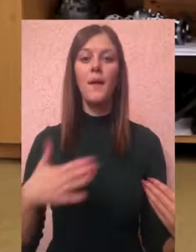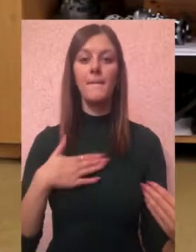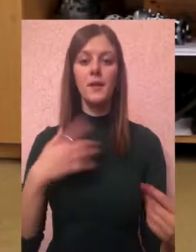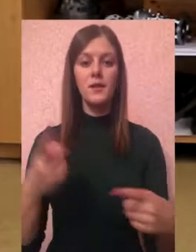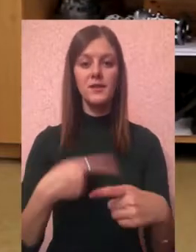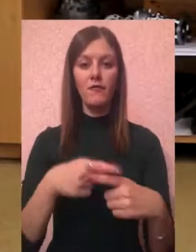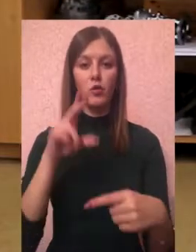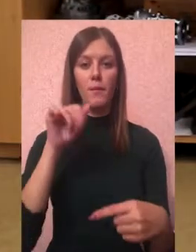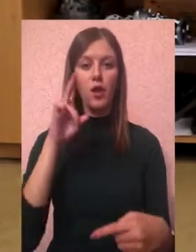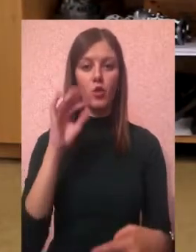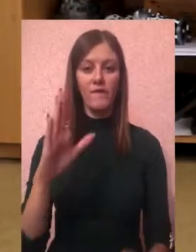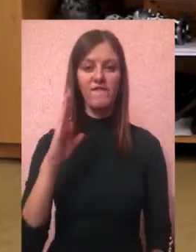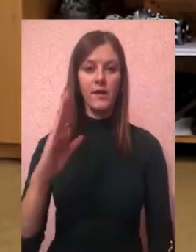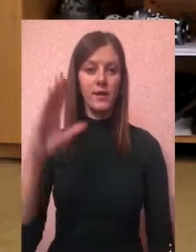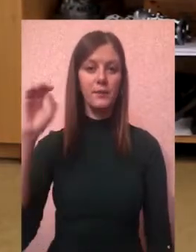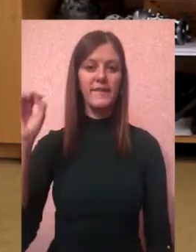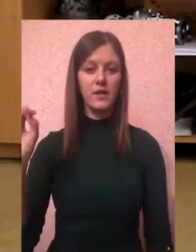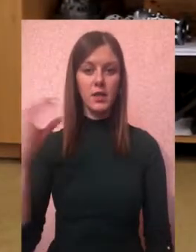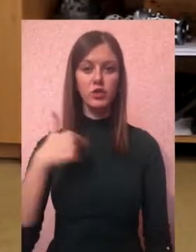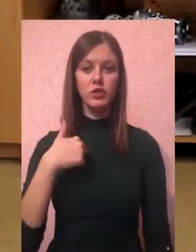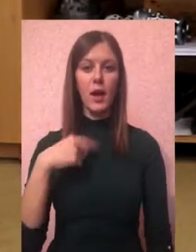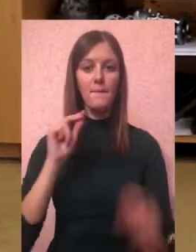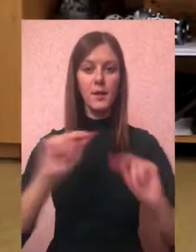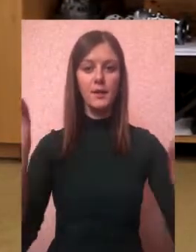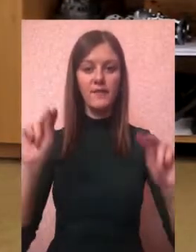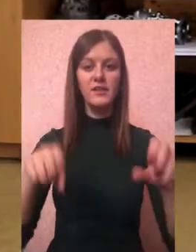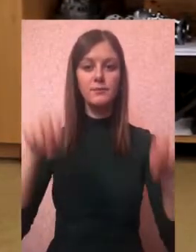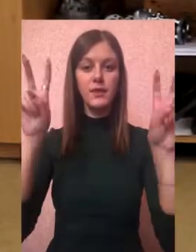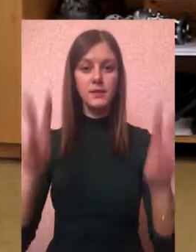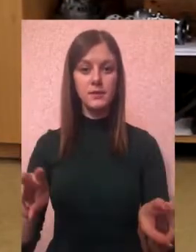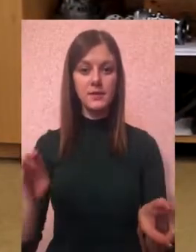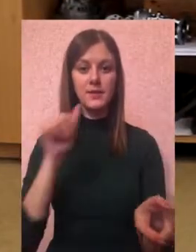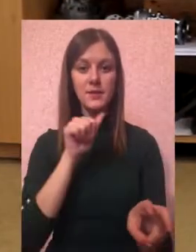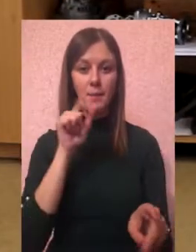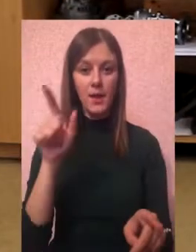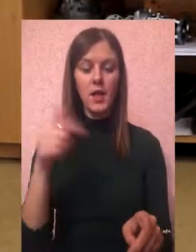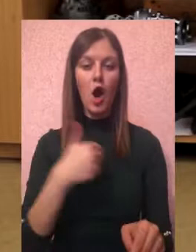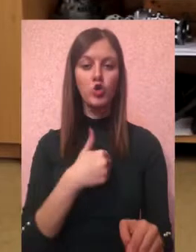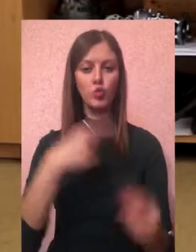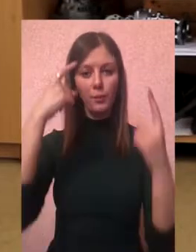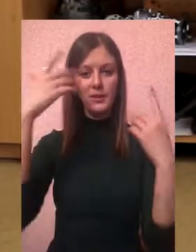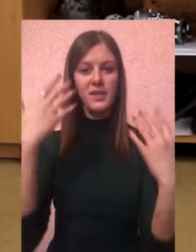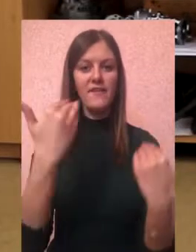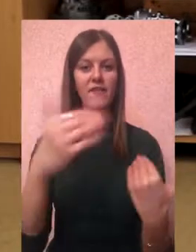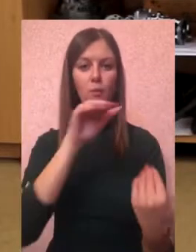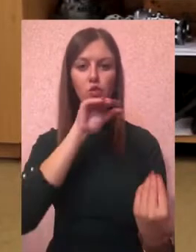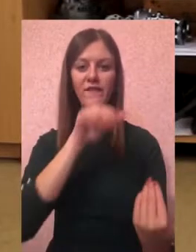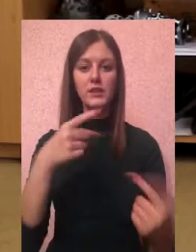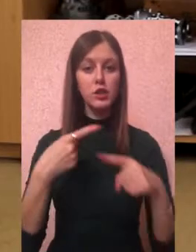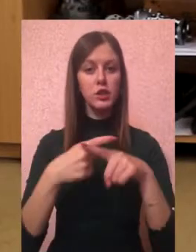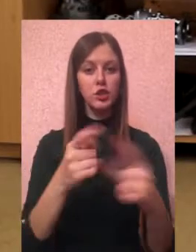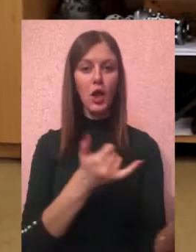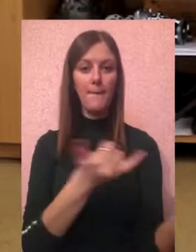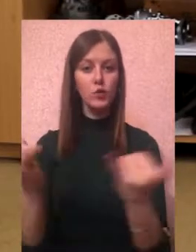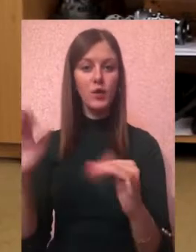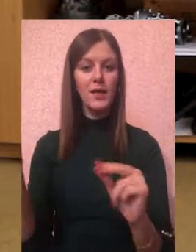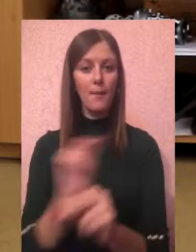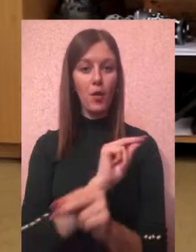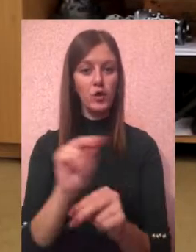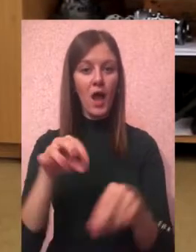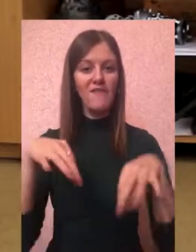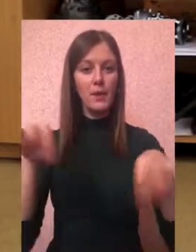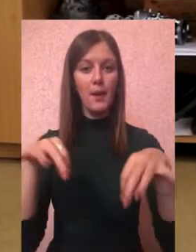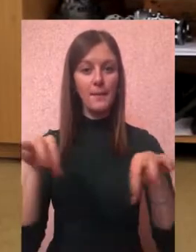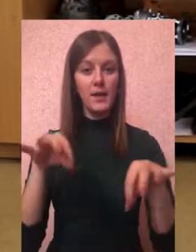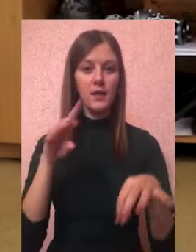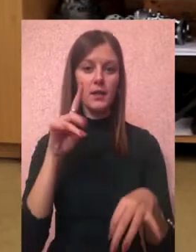Здравствуйте, меня зовут Панов Вадим Евгеньевич, и я преподаватель спецдисциплин. Хочу представить вам профессию технического обслуживания